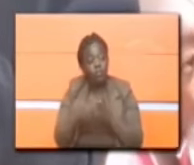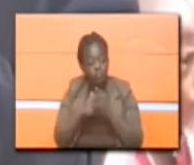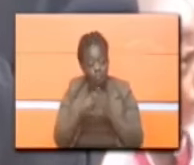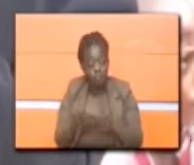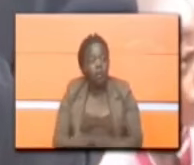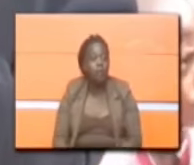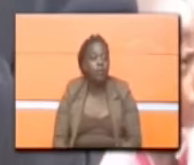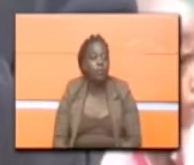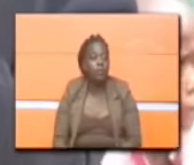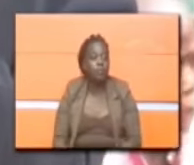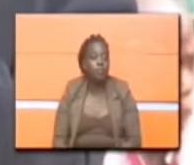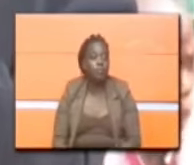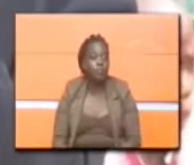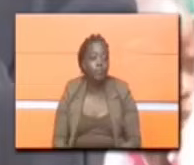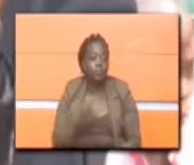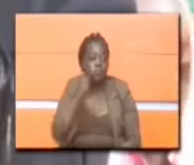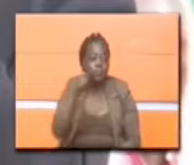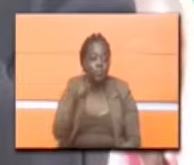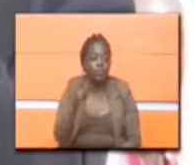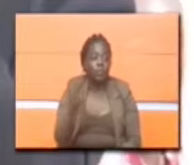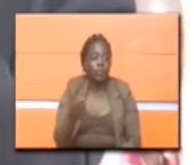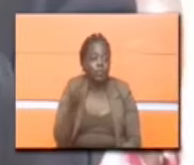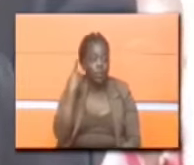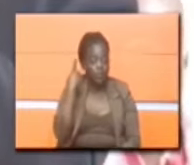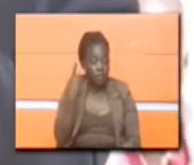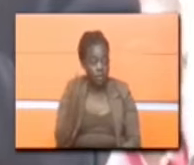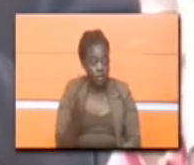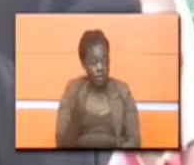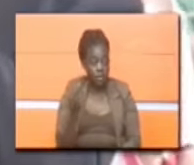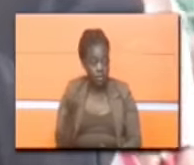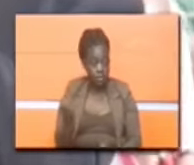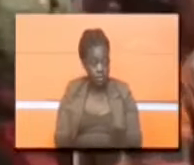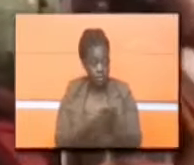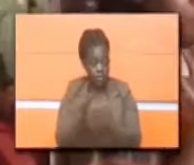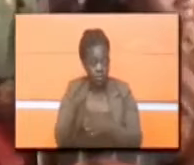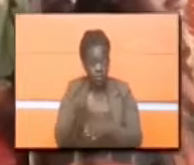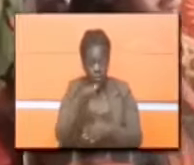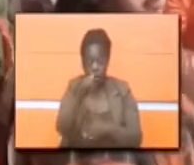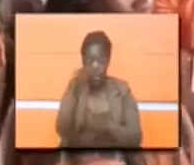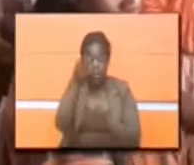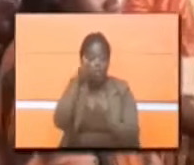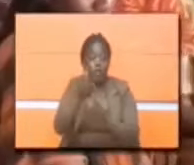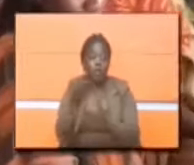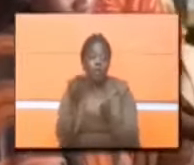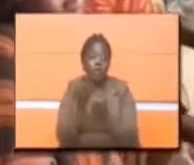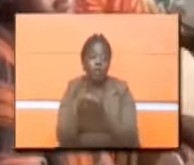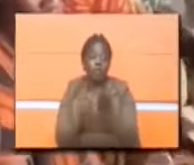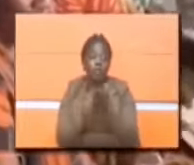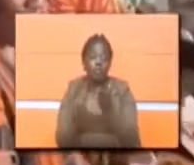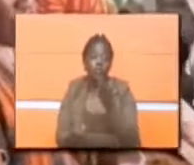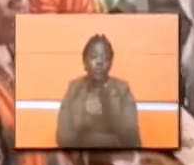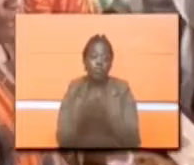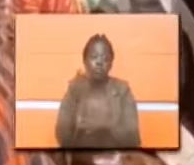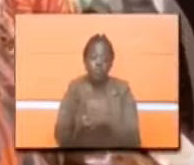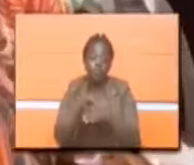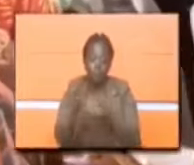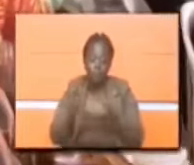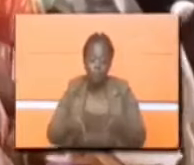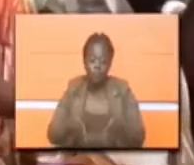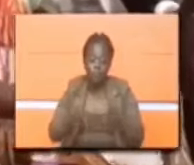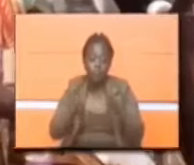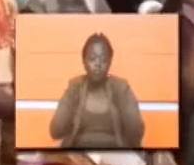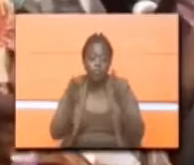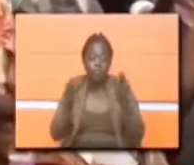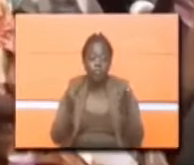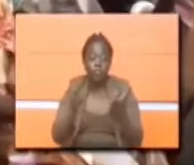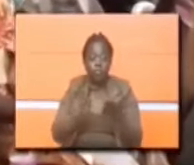bakudduseeko nga bagamba nti baatutegedde katukozese approach endala. Asabye bakozesa omukisa ogw'okukola oluguudo